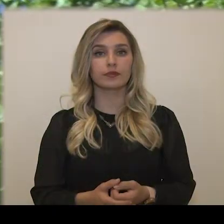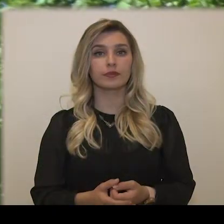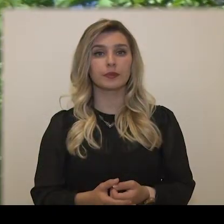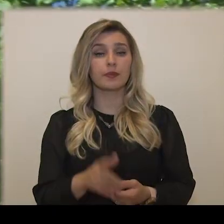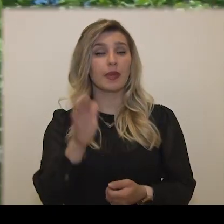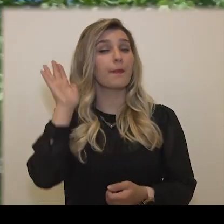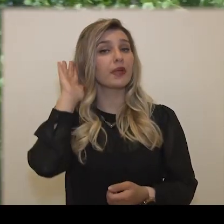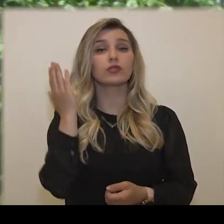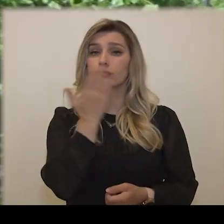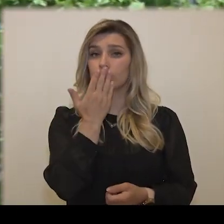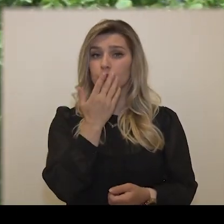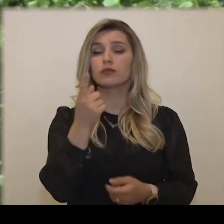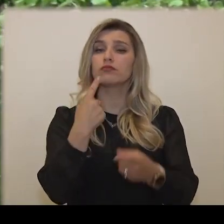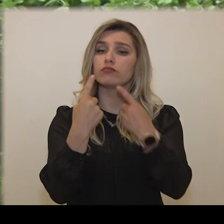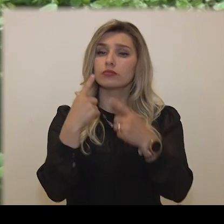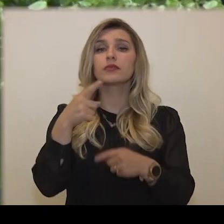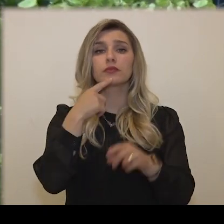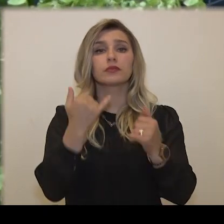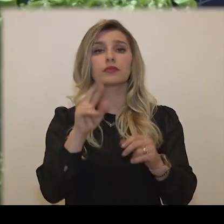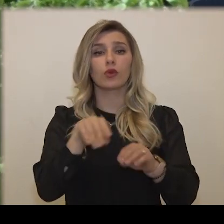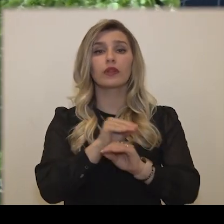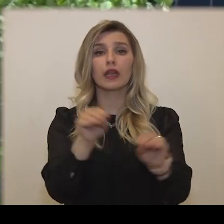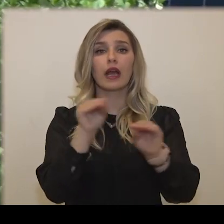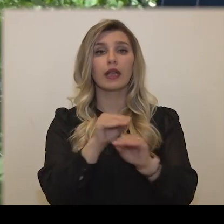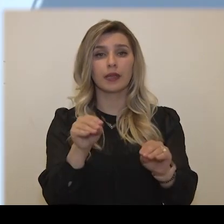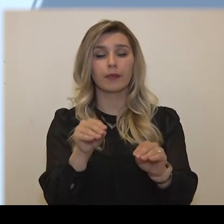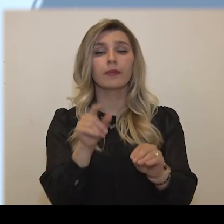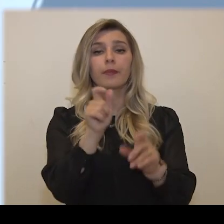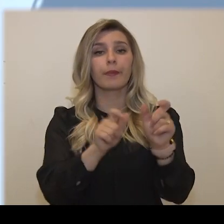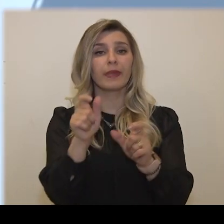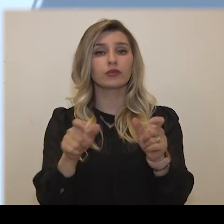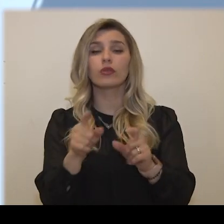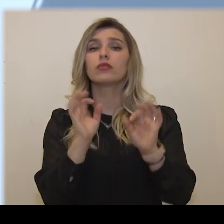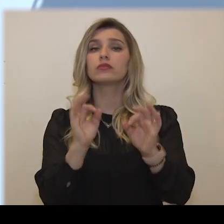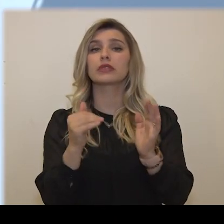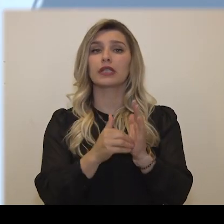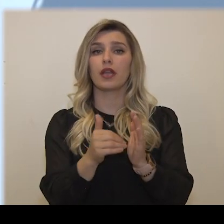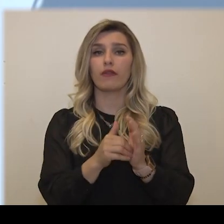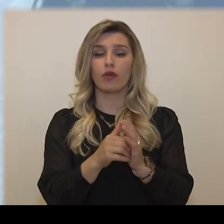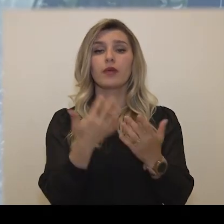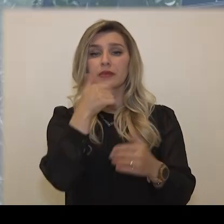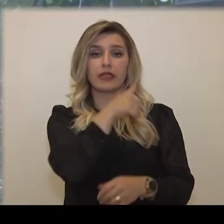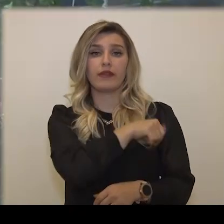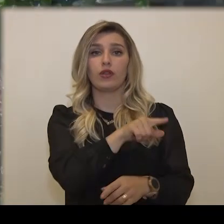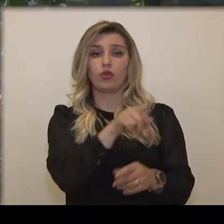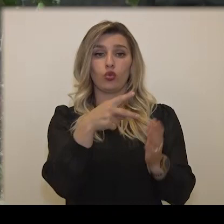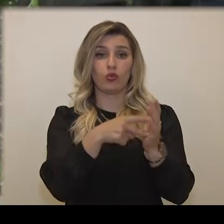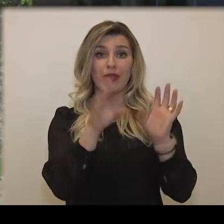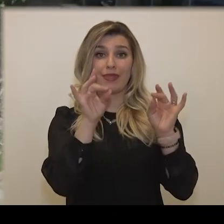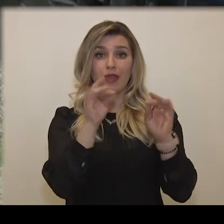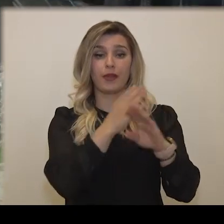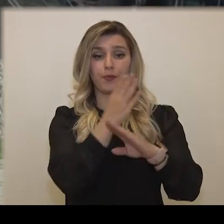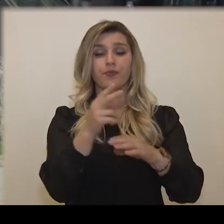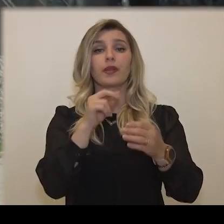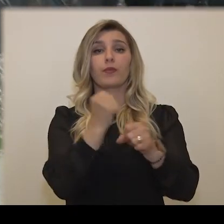Në Ministrinë e Arsimit, thonë se janë duke trajnuar staf adekuat për këtë kategori, pasi deri në vitin 2010 është punuar